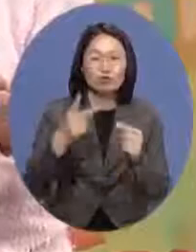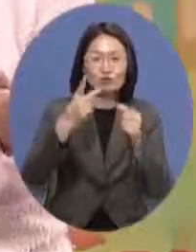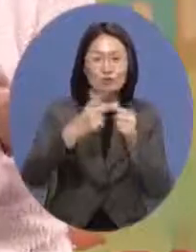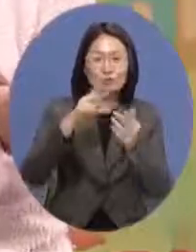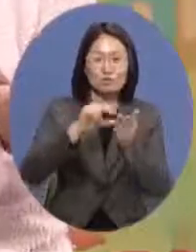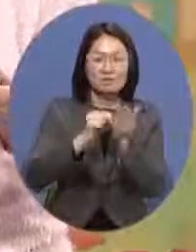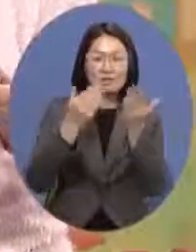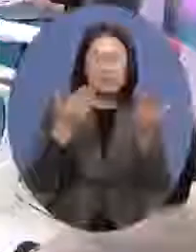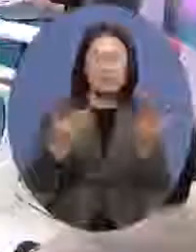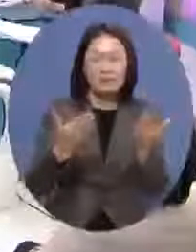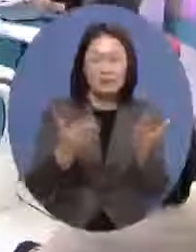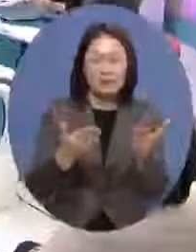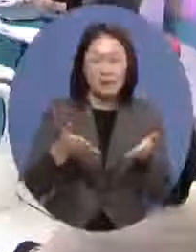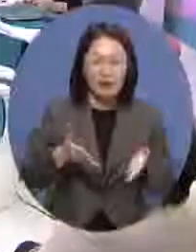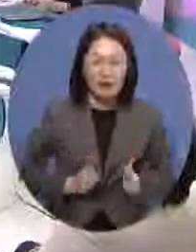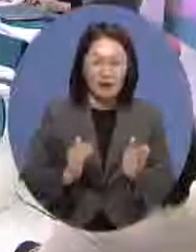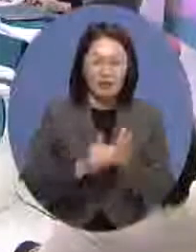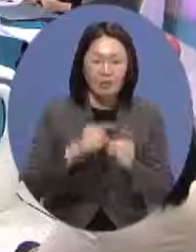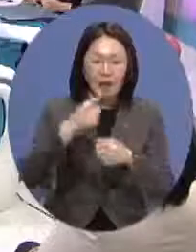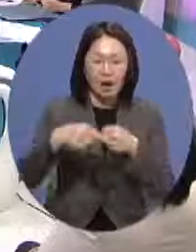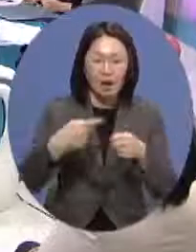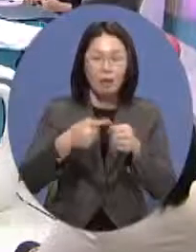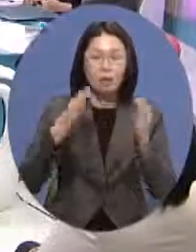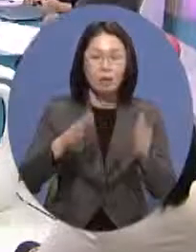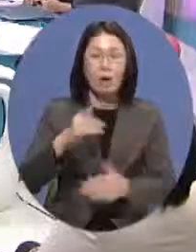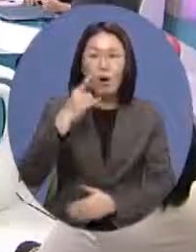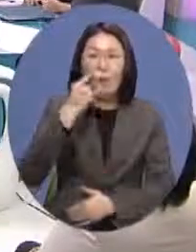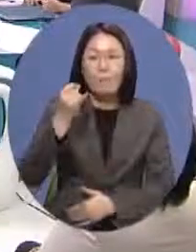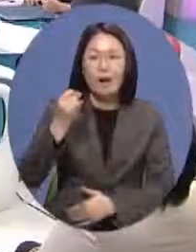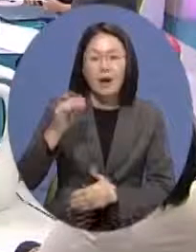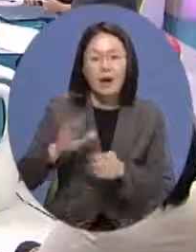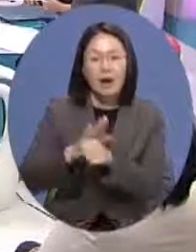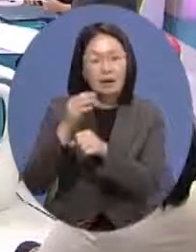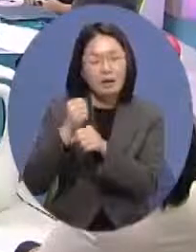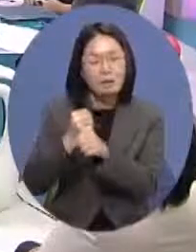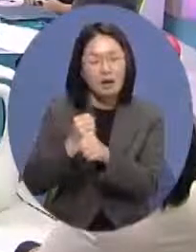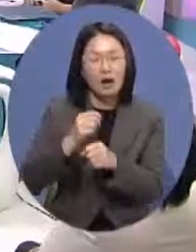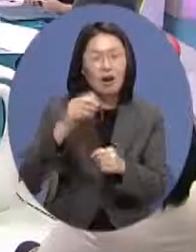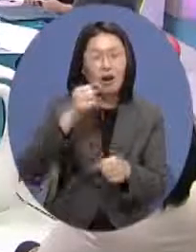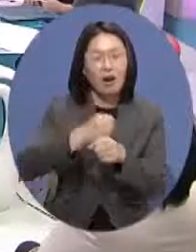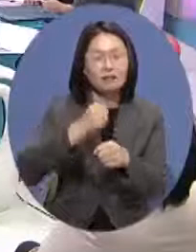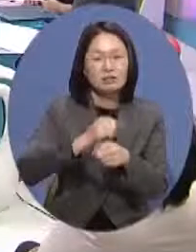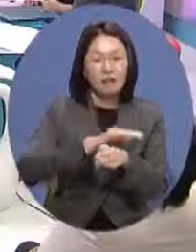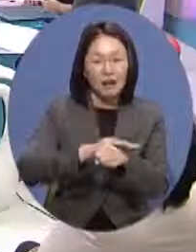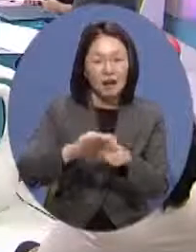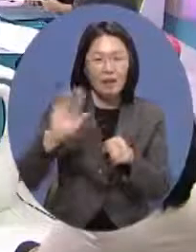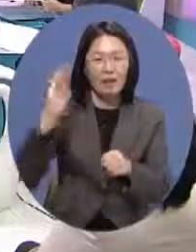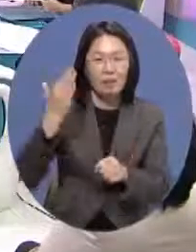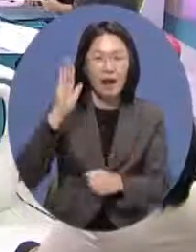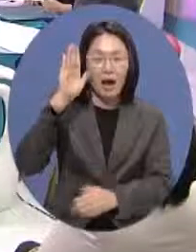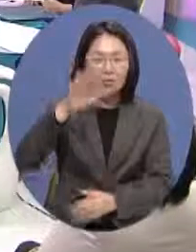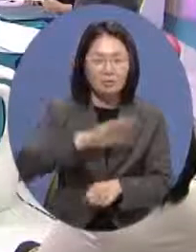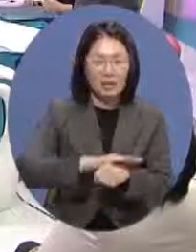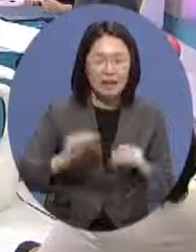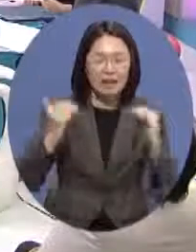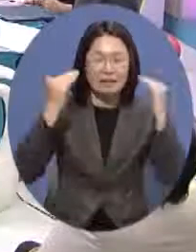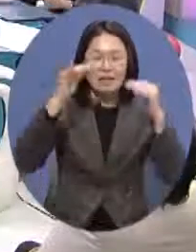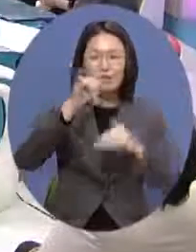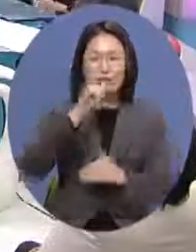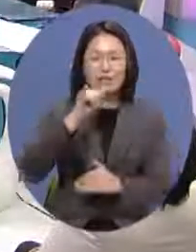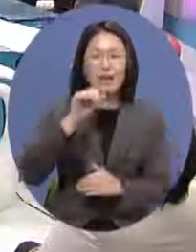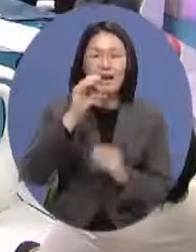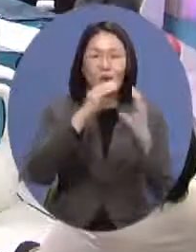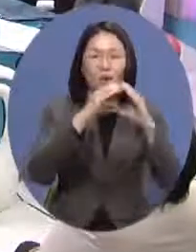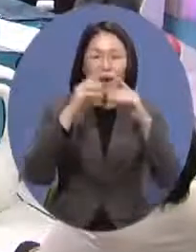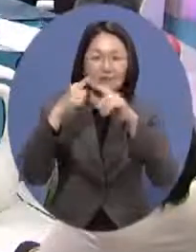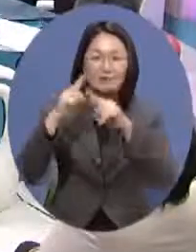네. 생후 1년간 엄마와 애착 형성이 잘 된 아이. 앞으로 어떤 일이 있어도 잘 자랄 수 있다. OX 들어주세요.